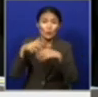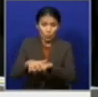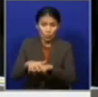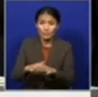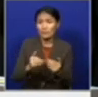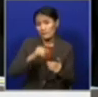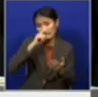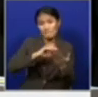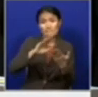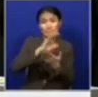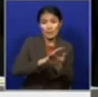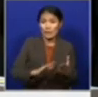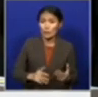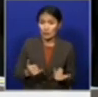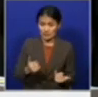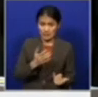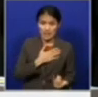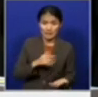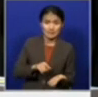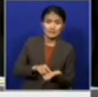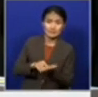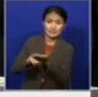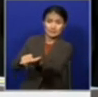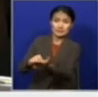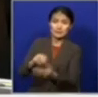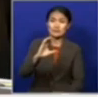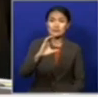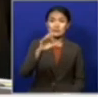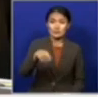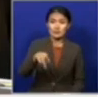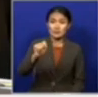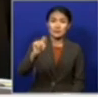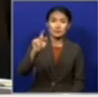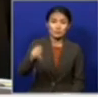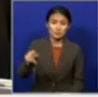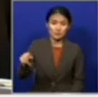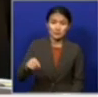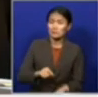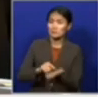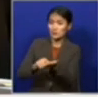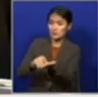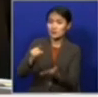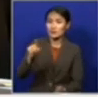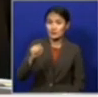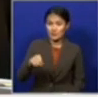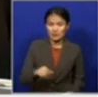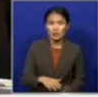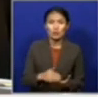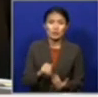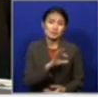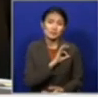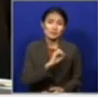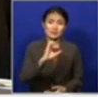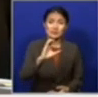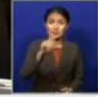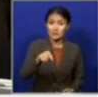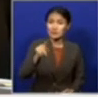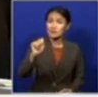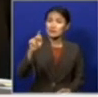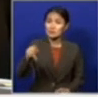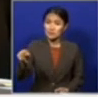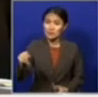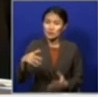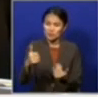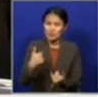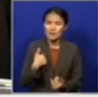ศึกษาให้ถ่องแท้และต้องย่อมรู้ก่อนนะคะว่าอะไรเป็นผลดีผลเสียต่อประเทศตนก่อนการที่จะตัดสินใจเข้าร่